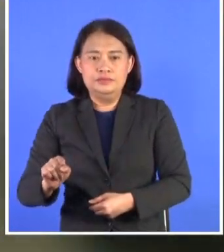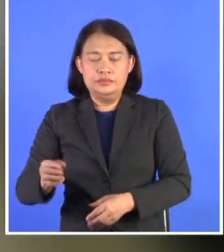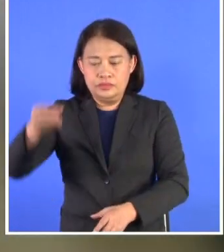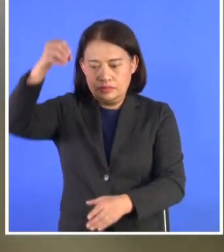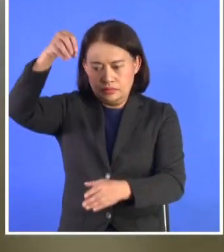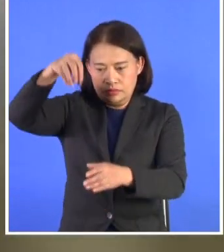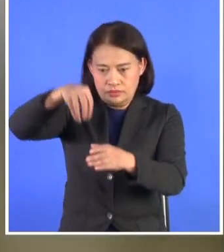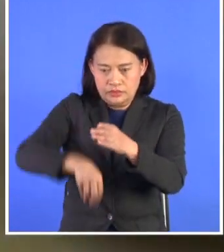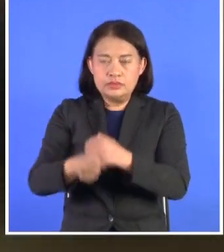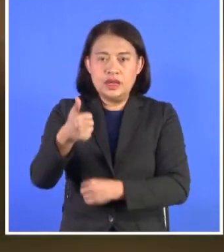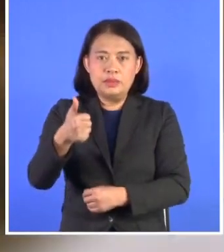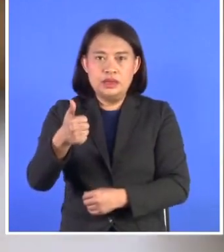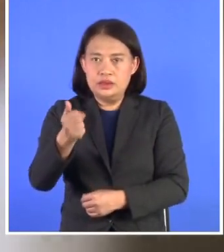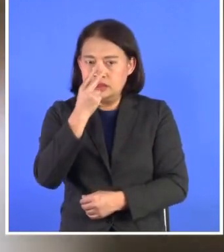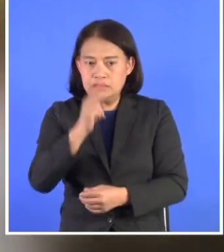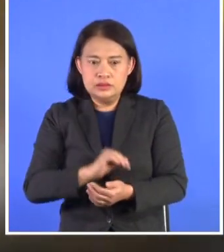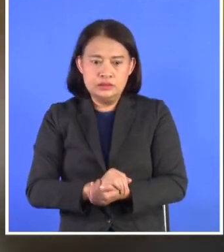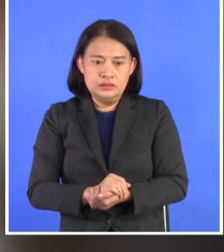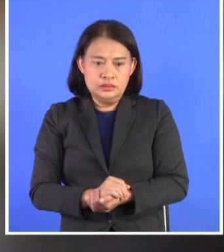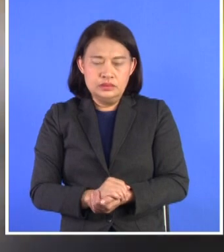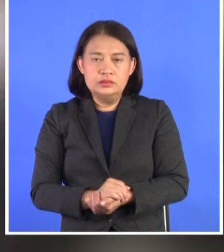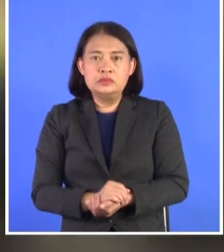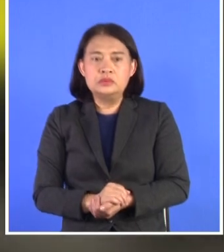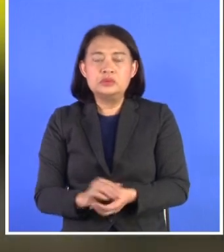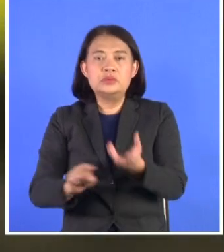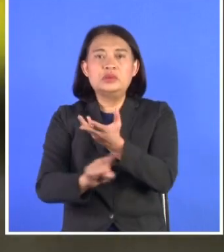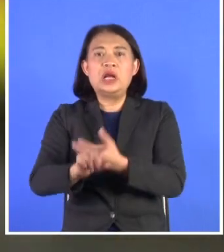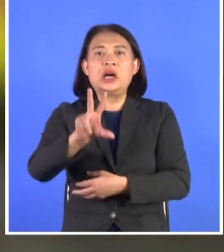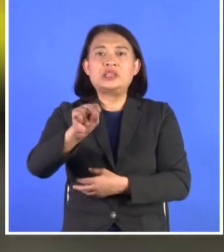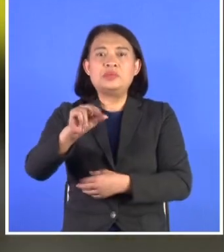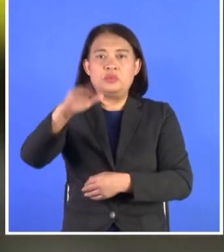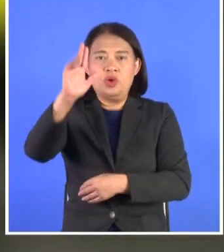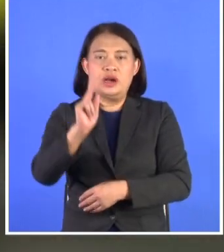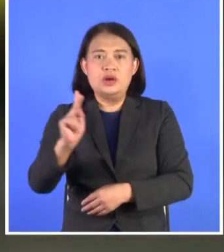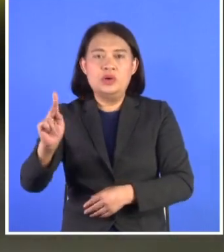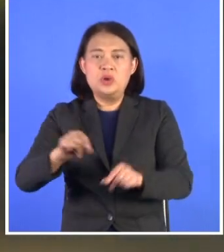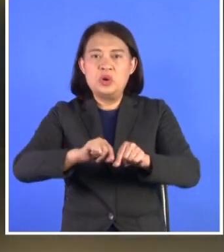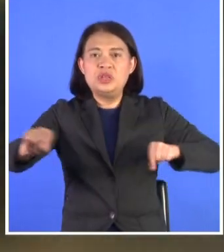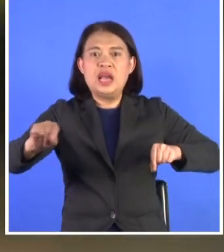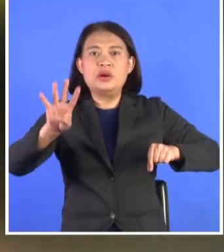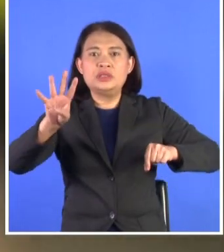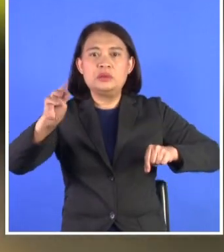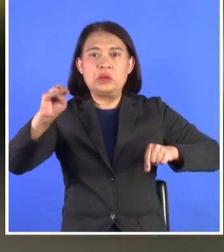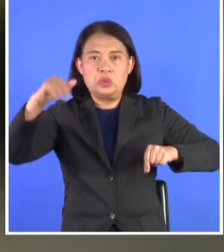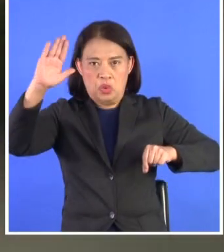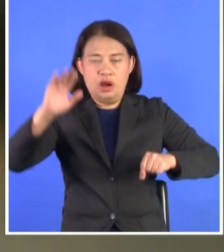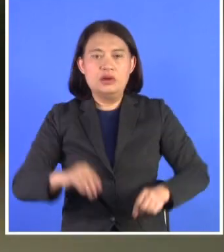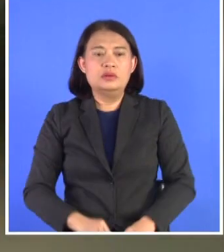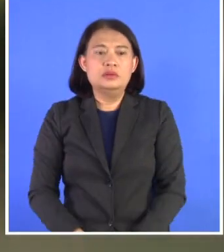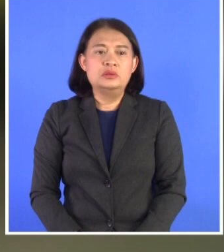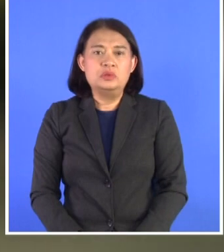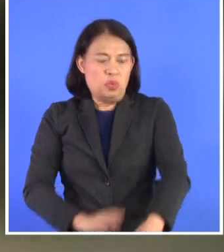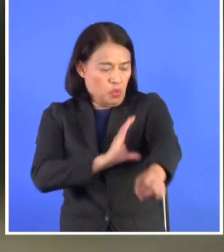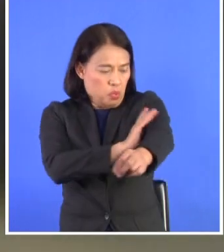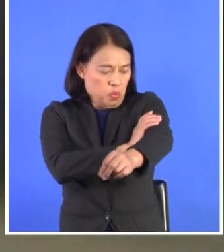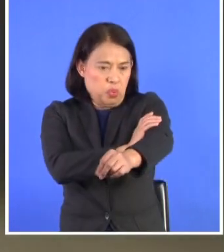ไซส์นี้อ่าใหญ่มากครับ30กว่ากิโกรยาว 4เมตกว่าๆเลยนะใหญ่กว่าแขนพี่กู้